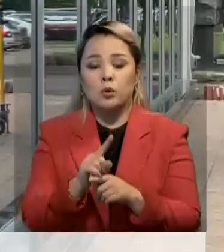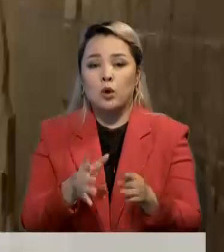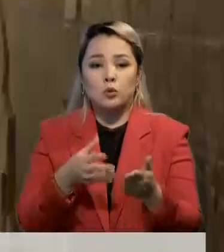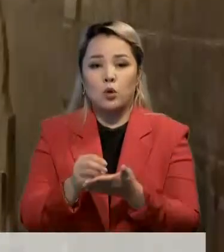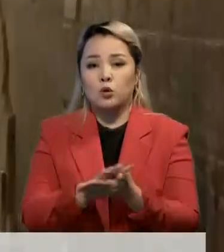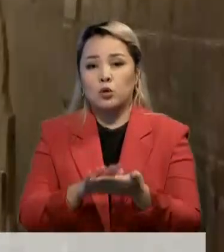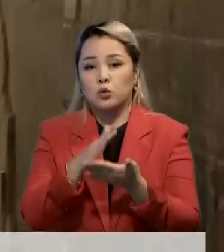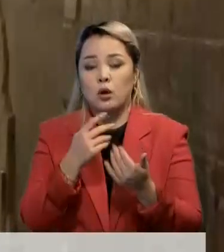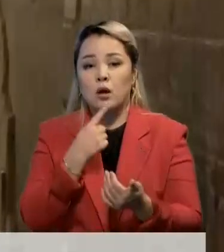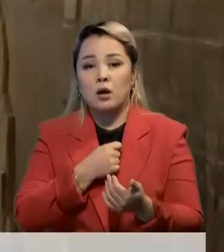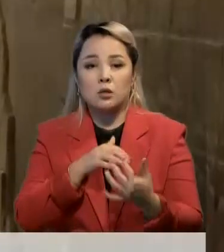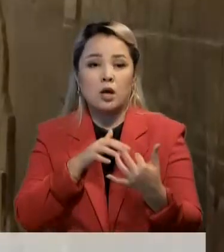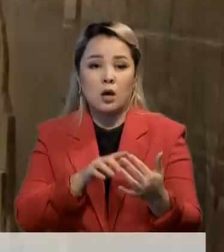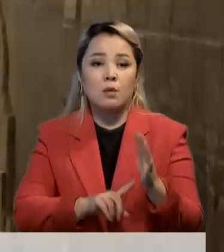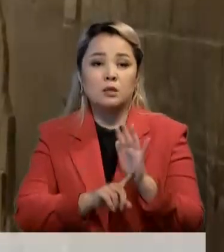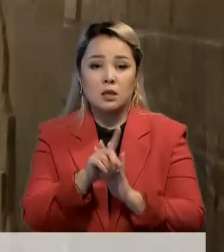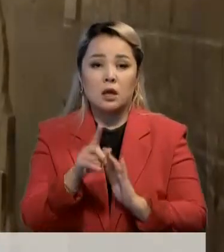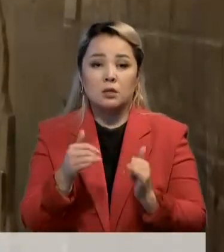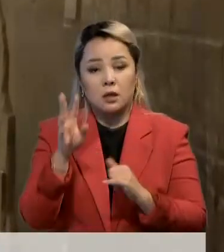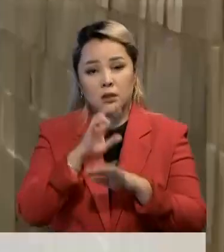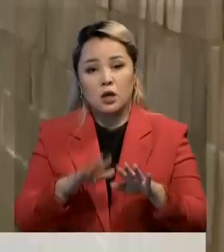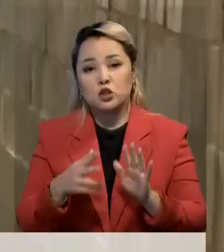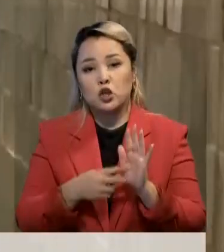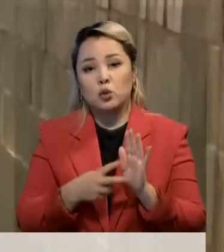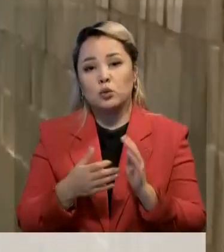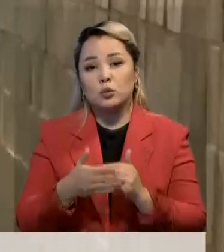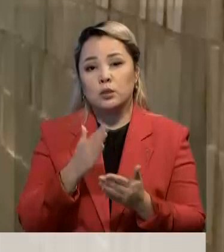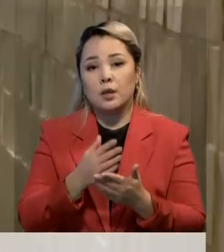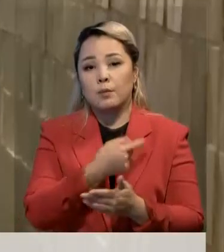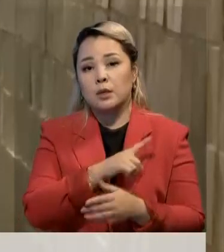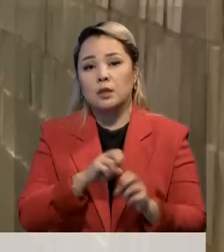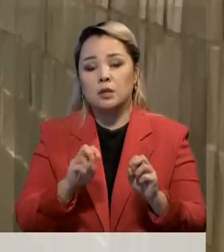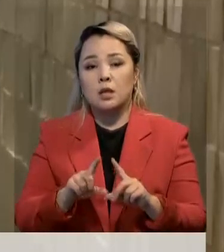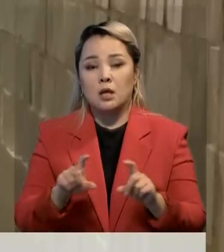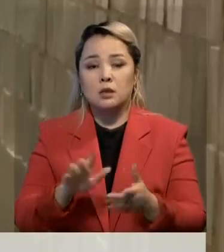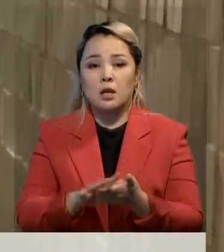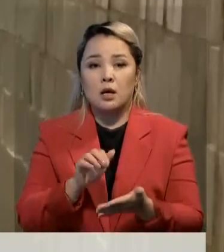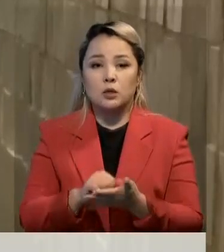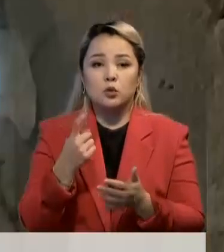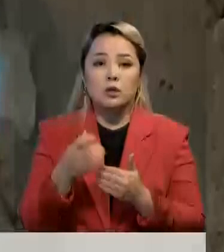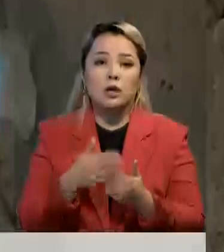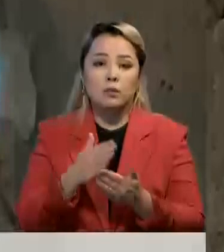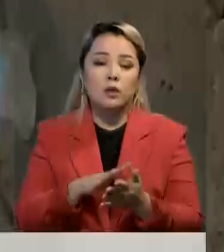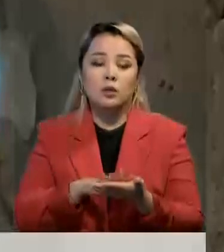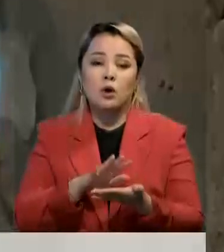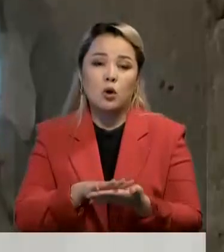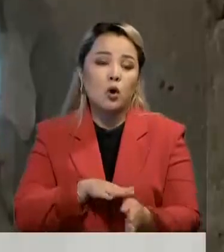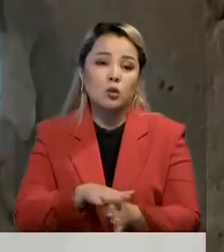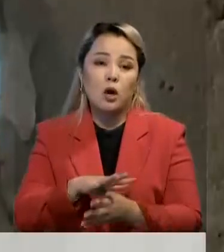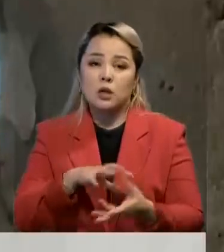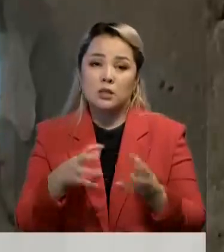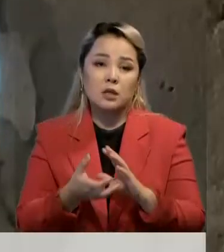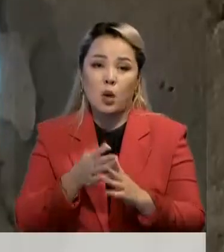төленбейді. Қарулы қақтығыс басталғалы елдегі 700-ге жуық медициналық нысанға зақым келіп, 100-ден астамы толық қираған.